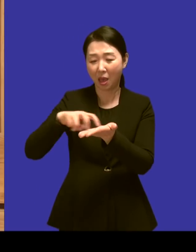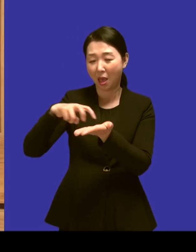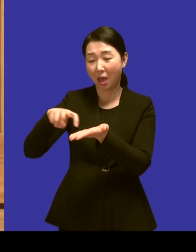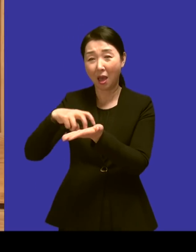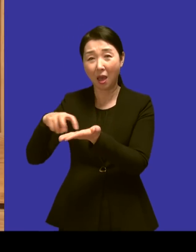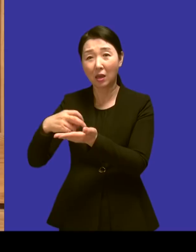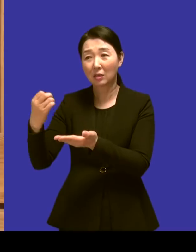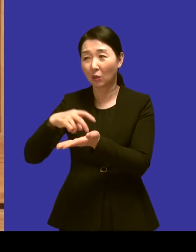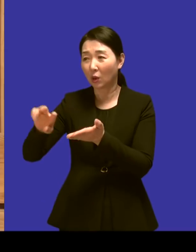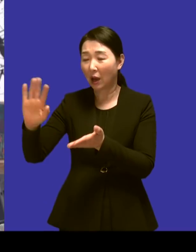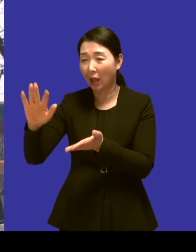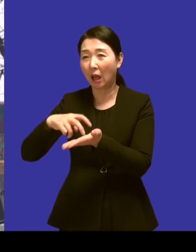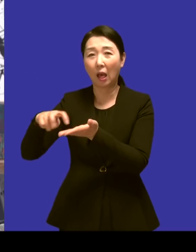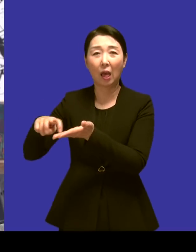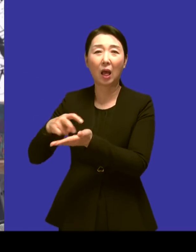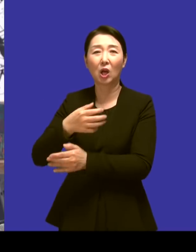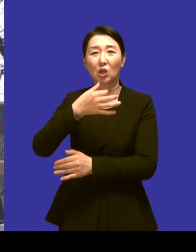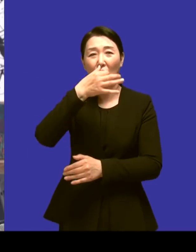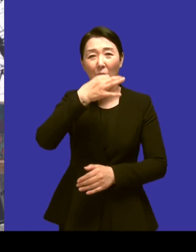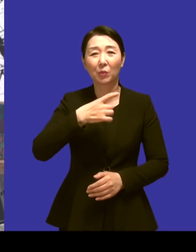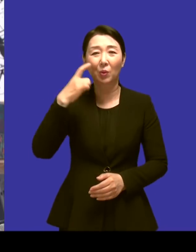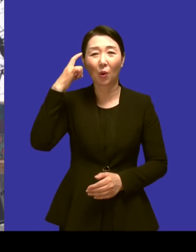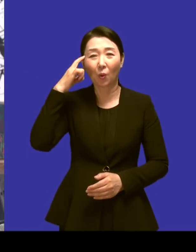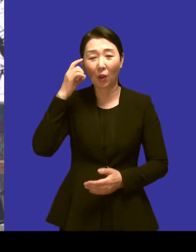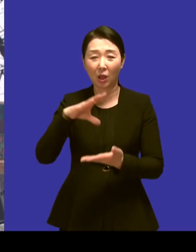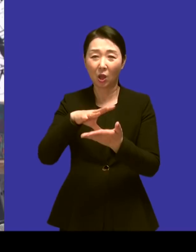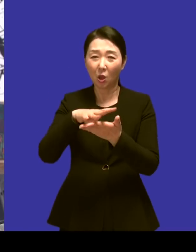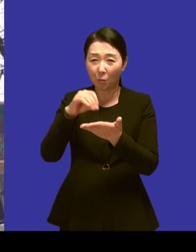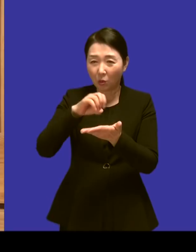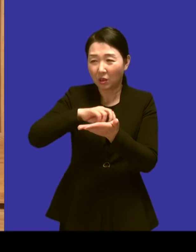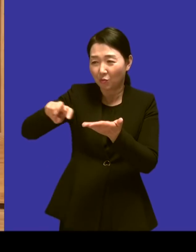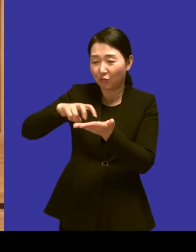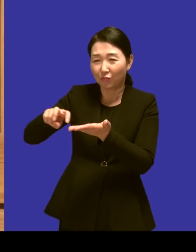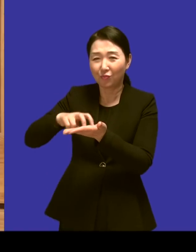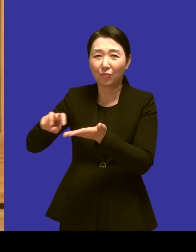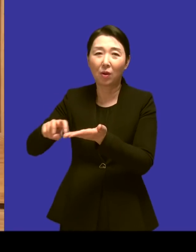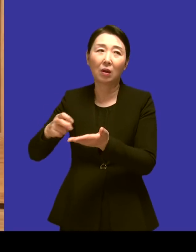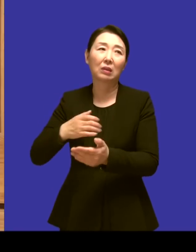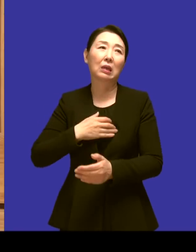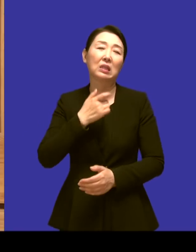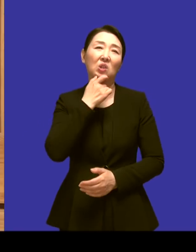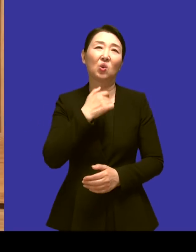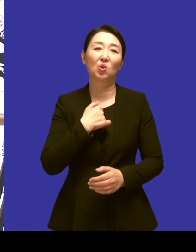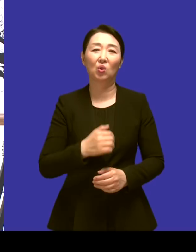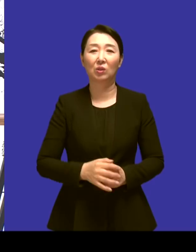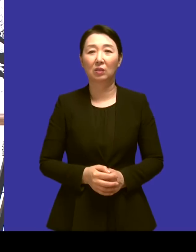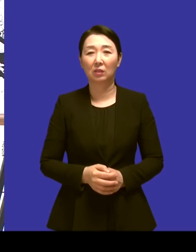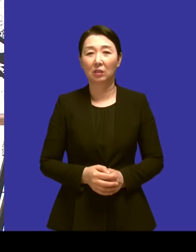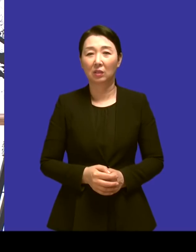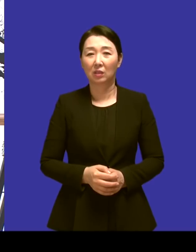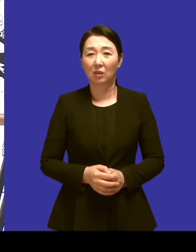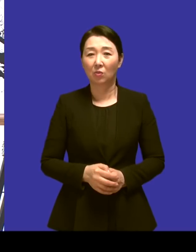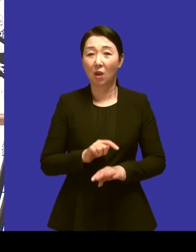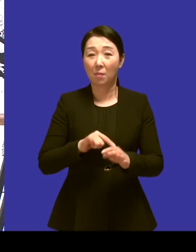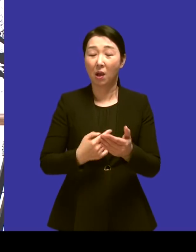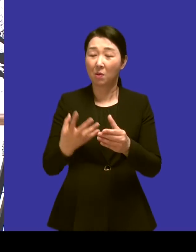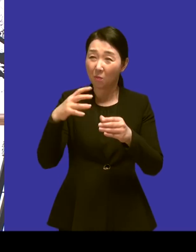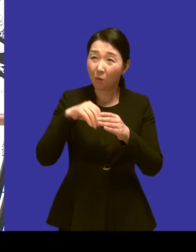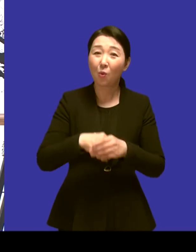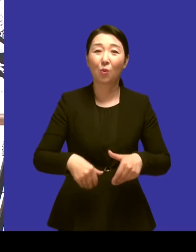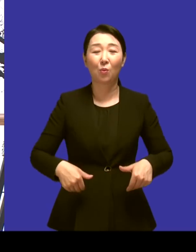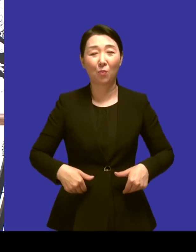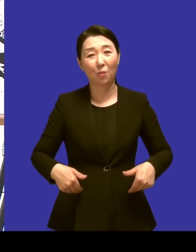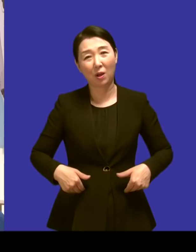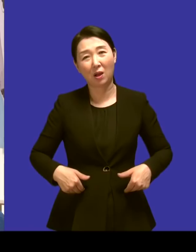분들에게도 연락하려면 힘들잖아요. 그리고 이런 분들은 이렇게 복사해가지고 보내는 것도 만족 진짜 못해요. 제가 그걸 제일 싫어했어요. 하나하나 다 네. 자기의 마음을 담아야 되니까